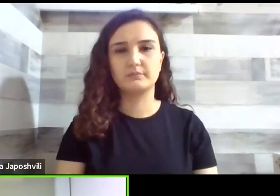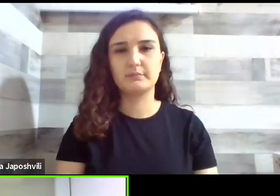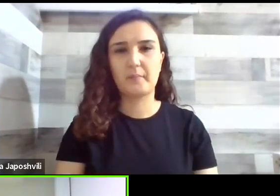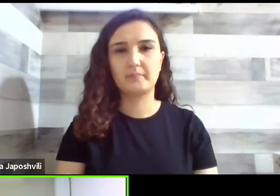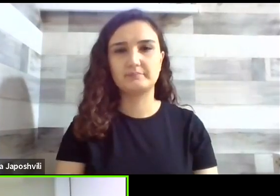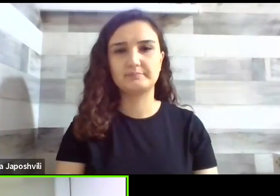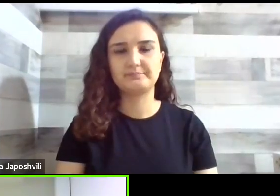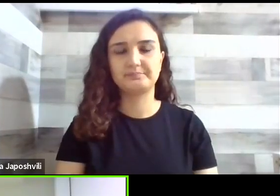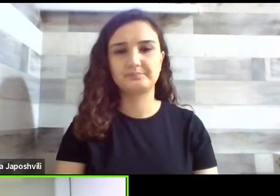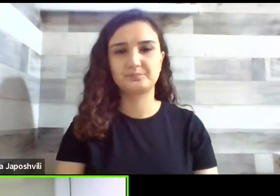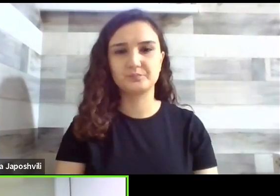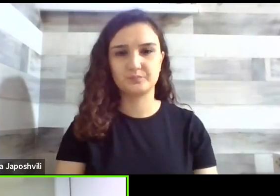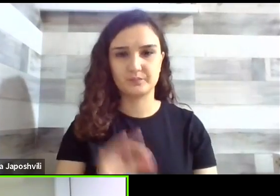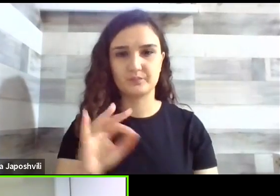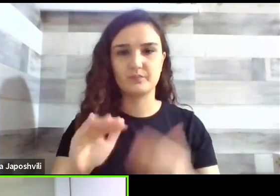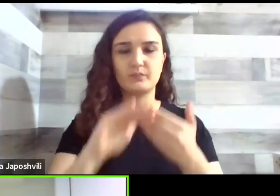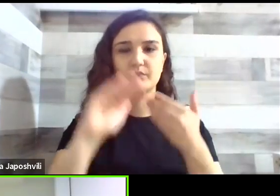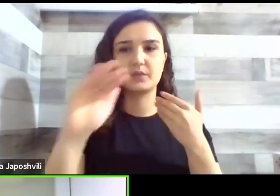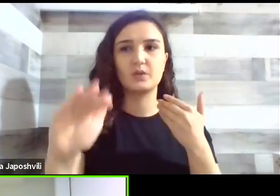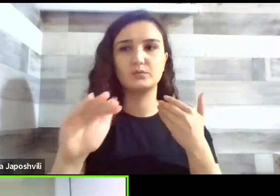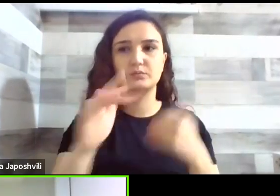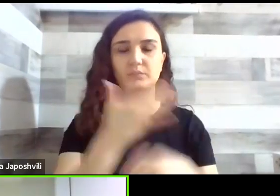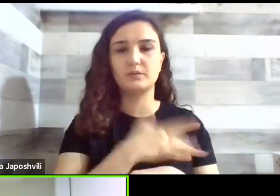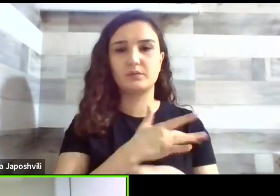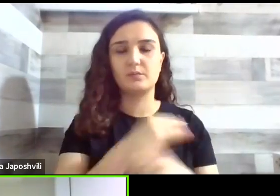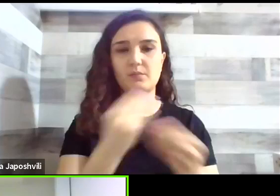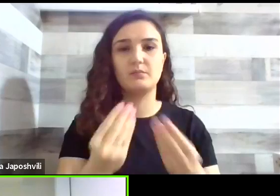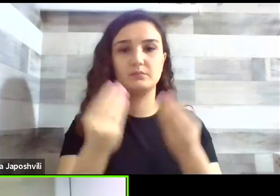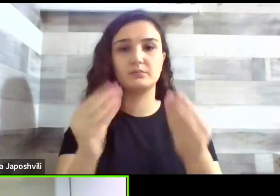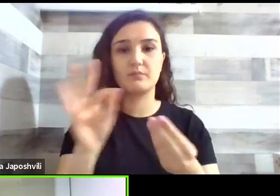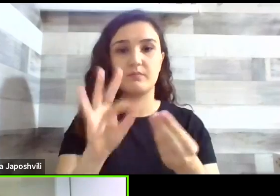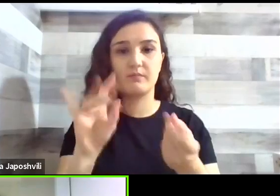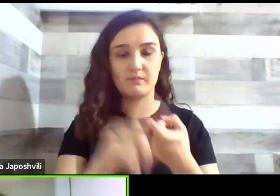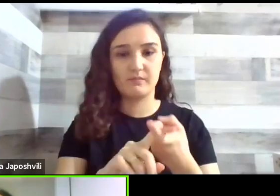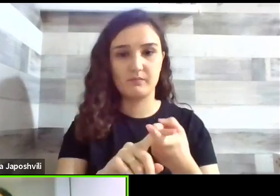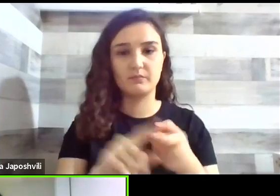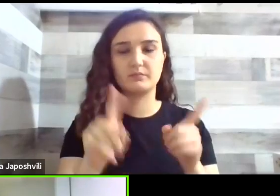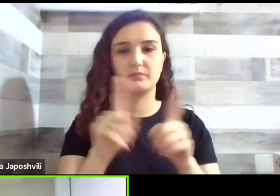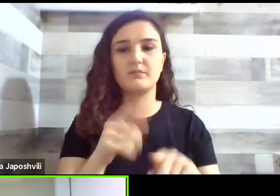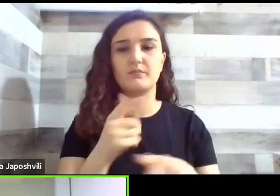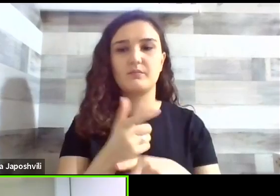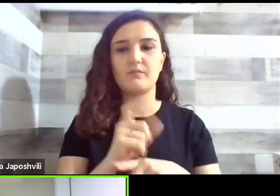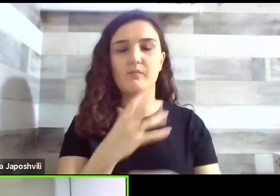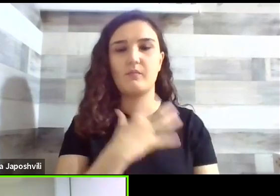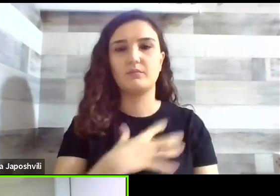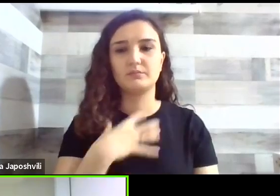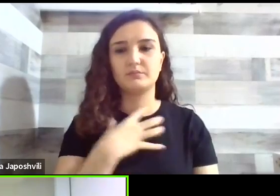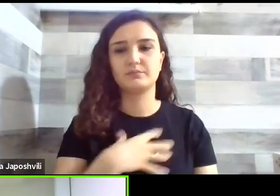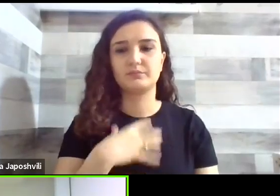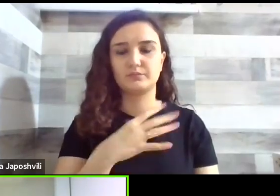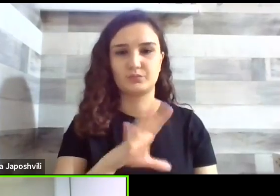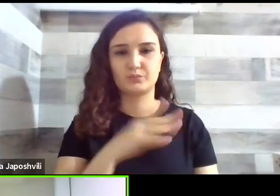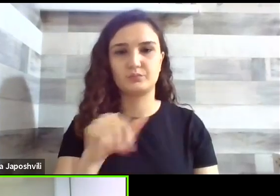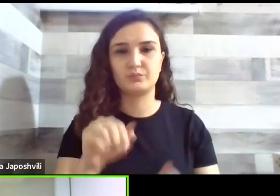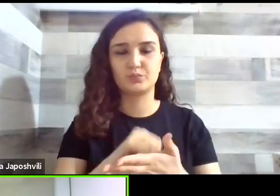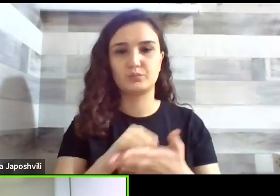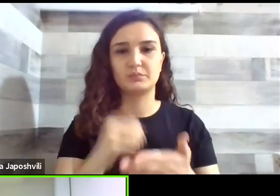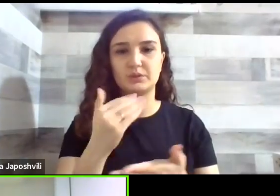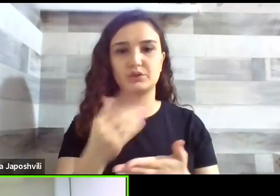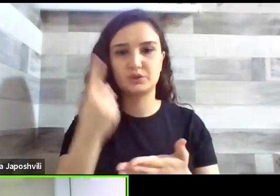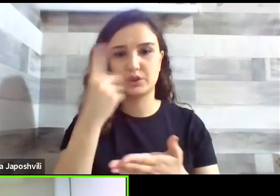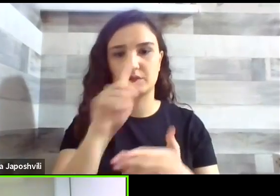სწორედ დისტანციურად სერვისების უზრუნველყოფას ეხებოდა, და ასევე ძალიან მნიშვნელოვანი წვლილი შემოიტანა ამ დოკუმენტის